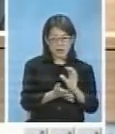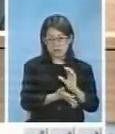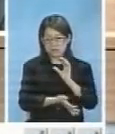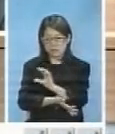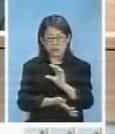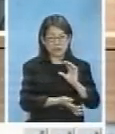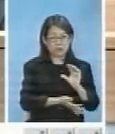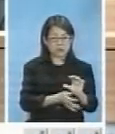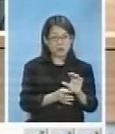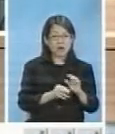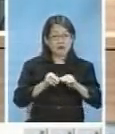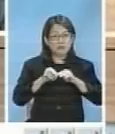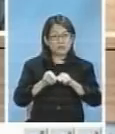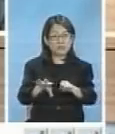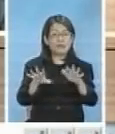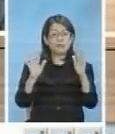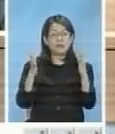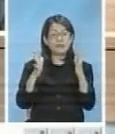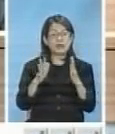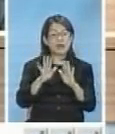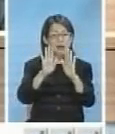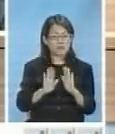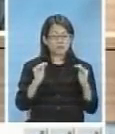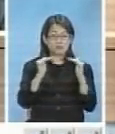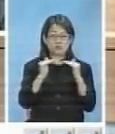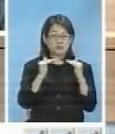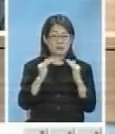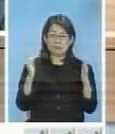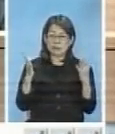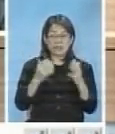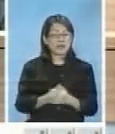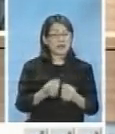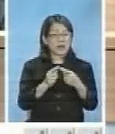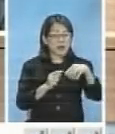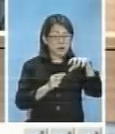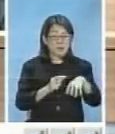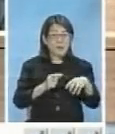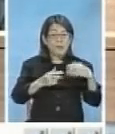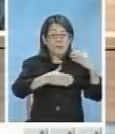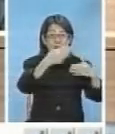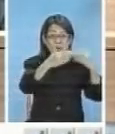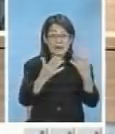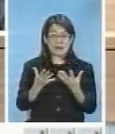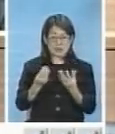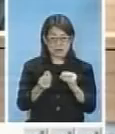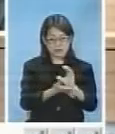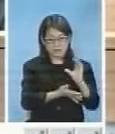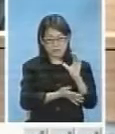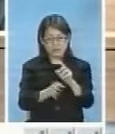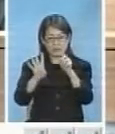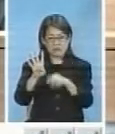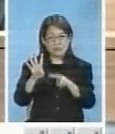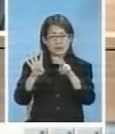รมท่านประธานที่เคารพครับนอกจากนั้นกรมพัฒนาที่ดินซึ่งได้วางงบประมาณ 4,247 ล้านบาทเศ